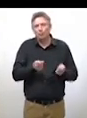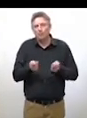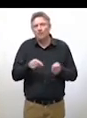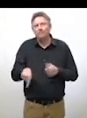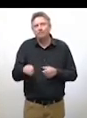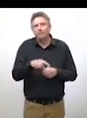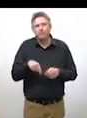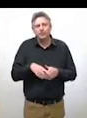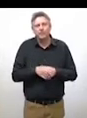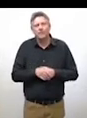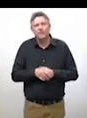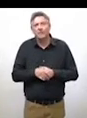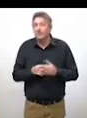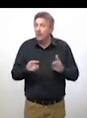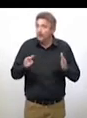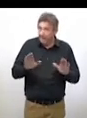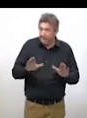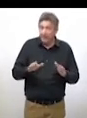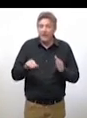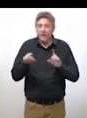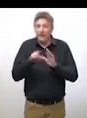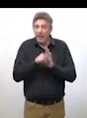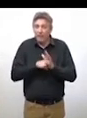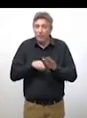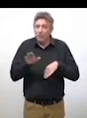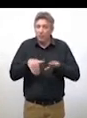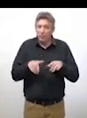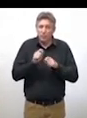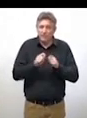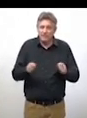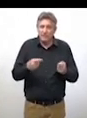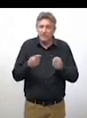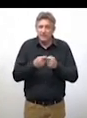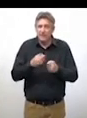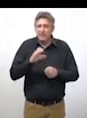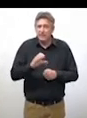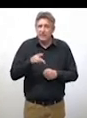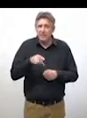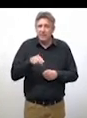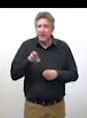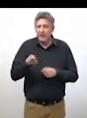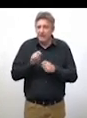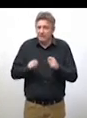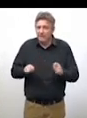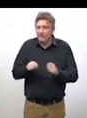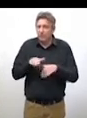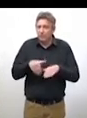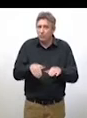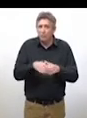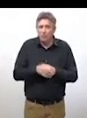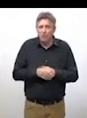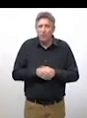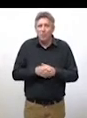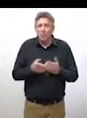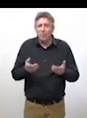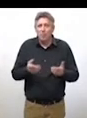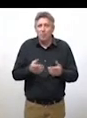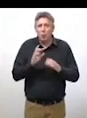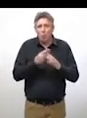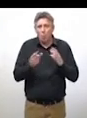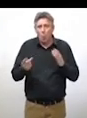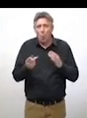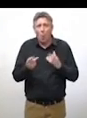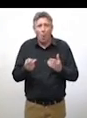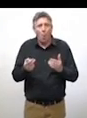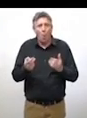Néanmoins, elles doivent respecter certaines règles de fonctionnement éditées par l'ACPR, dont la parité avec l'euro, ce qui évite